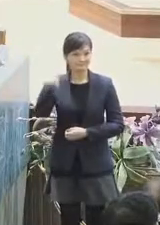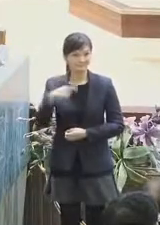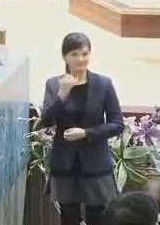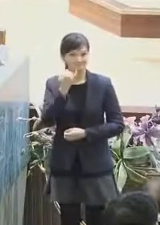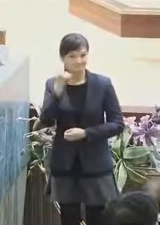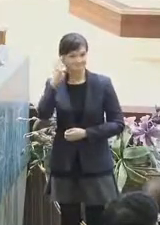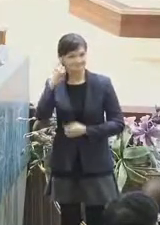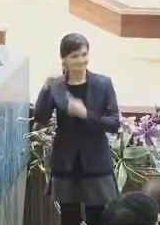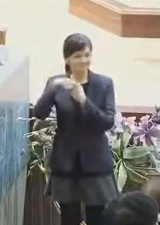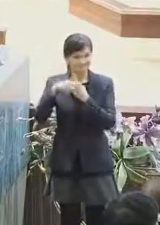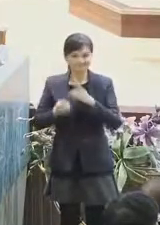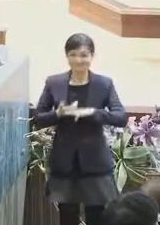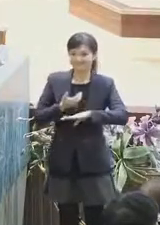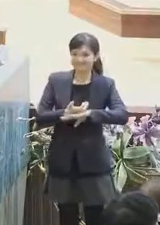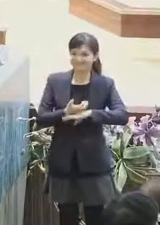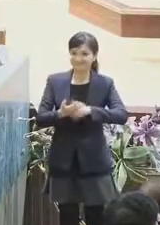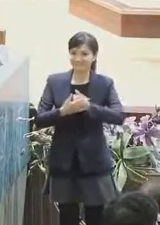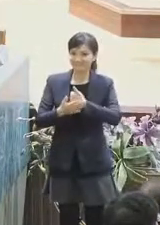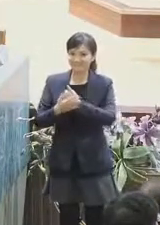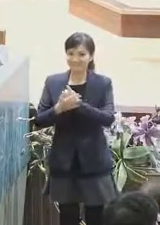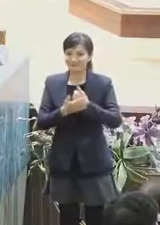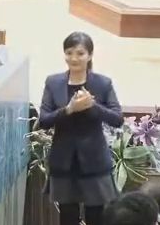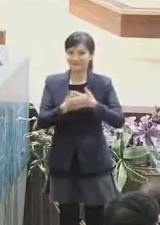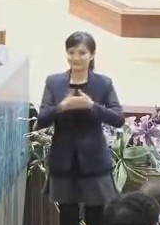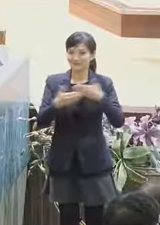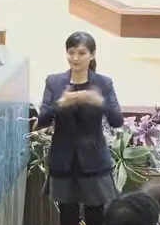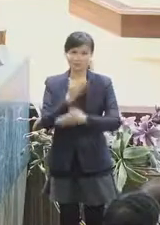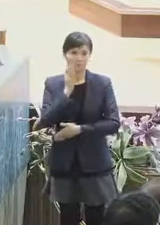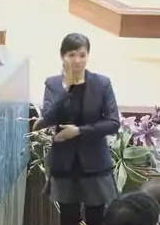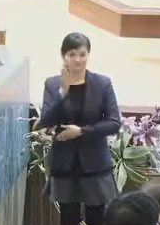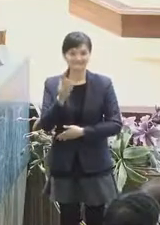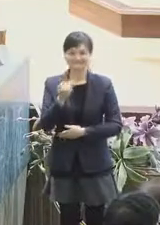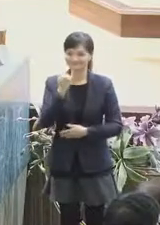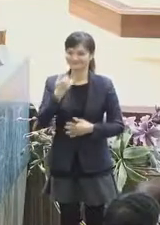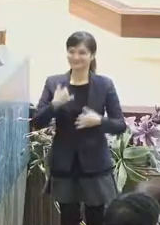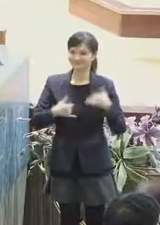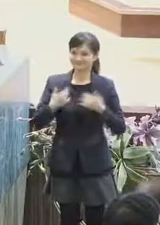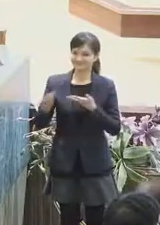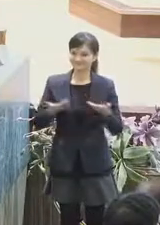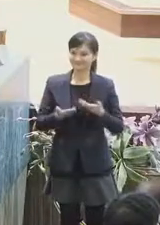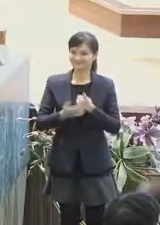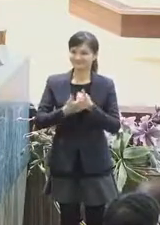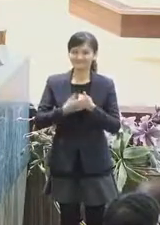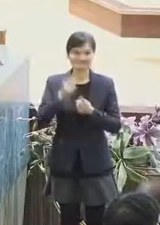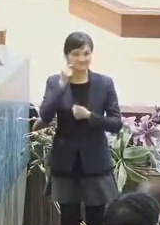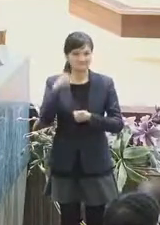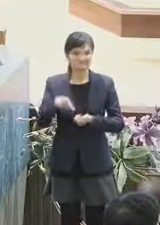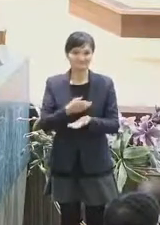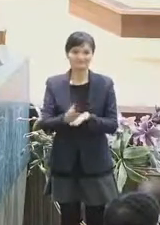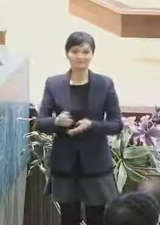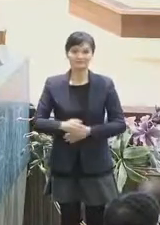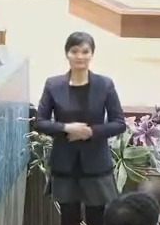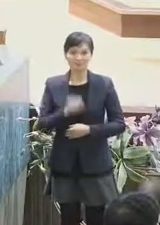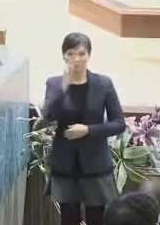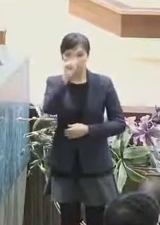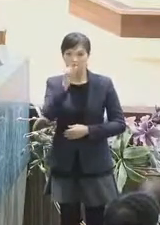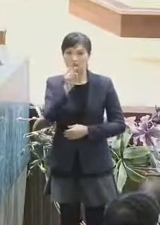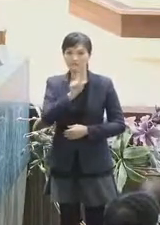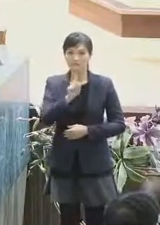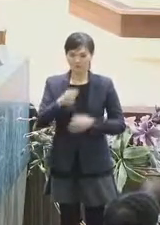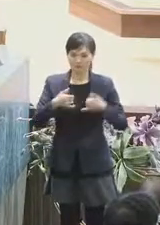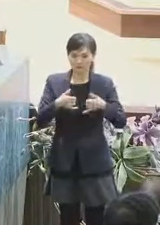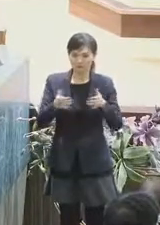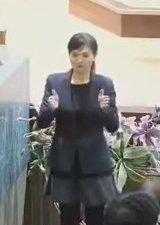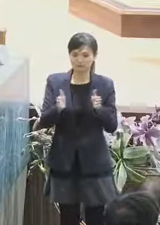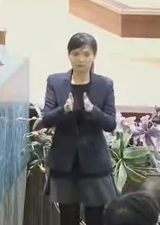贡献我们台南市挖的这个坑，那大家呢可以尽量的来帮台南市解决，尤其是我们的路幅都比较小，